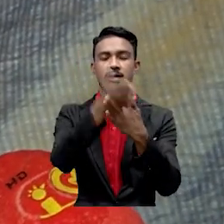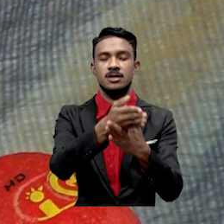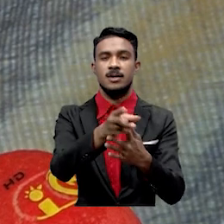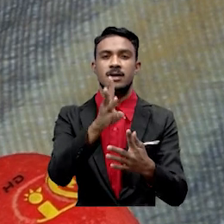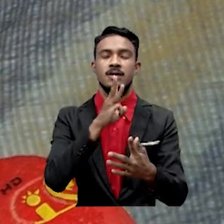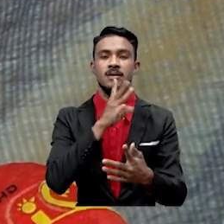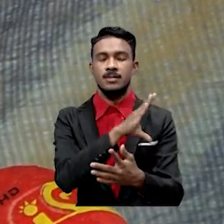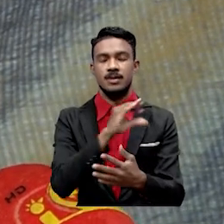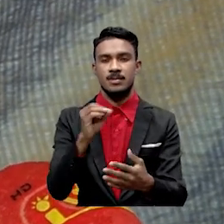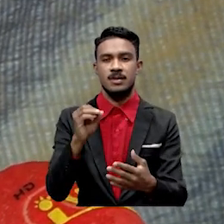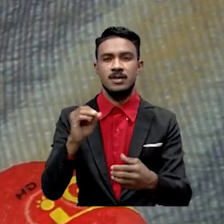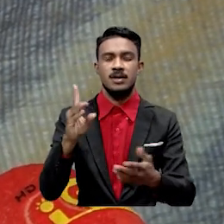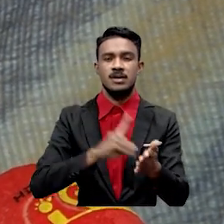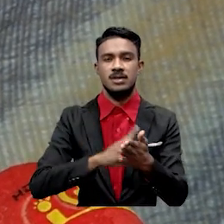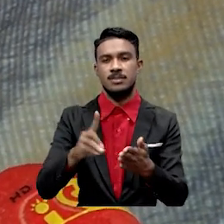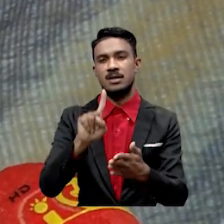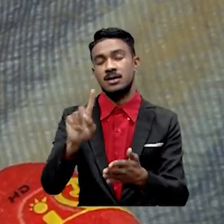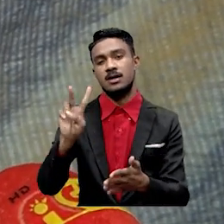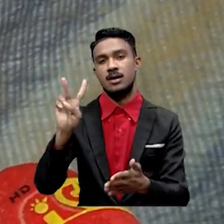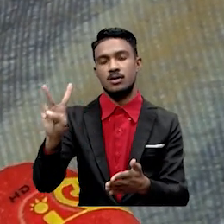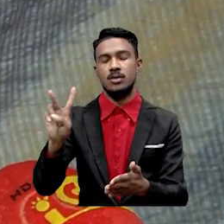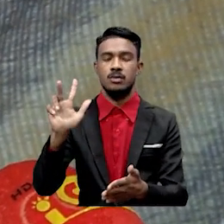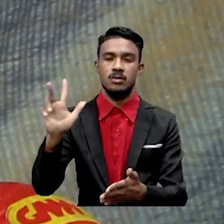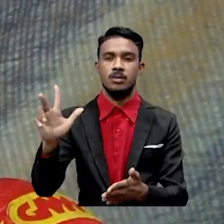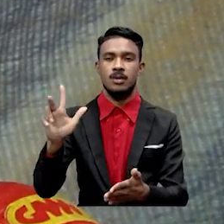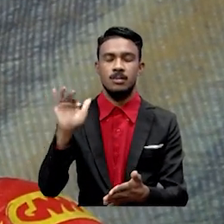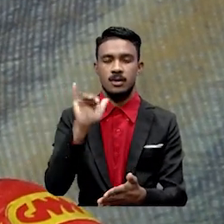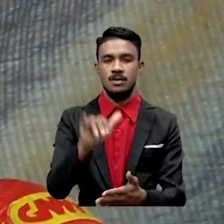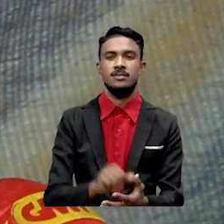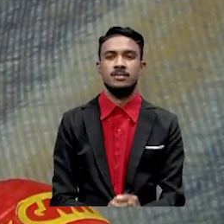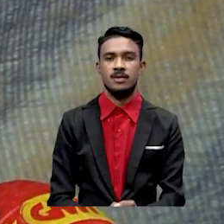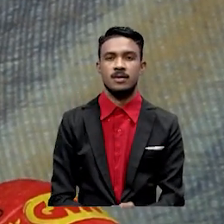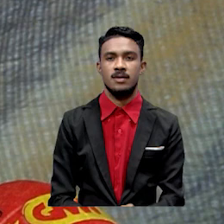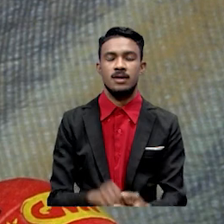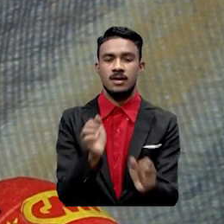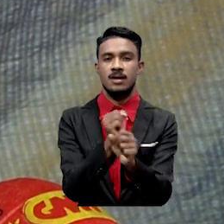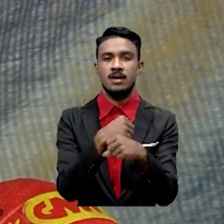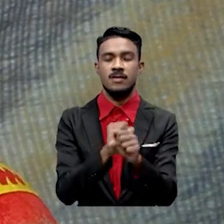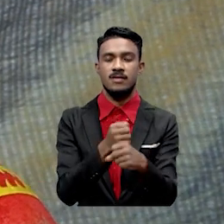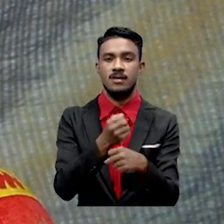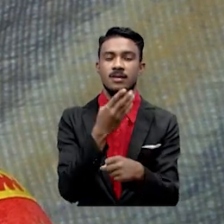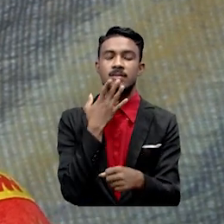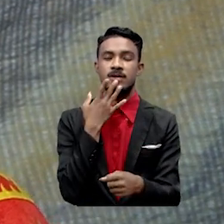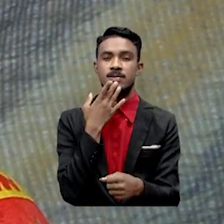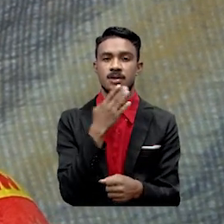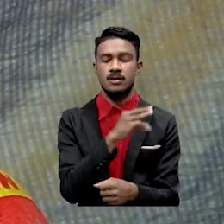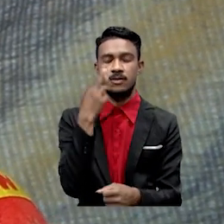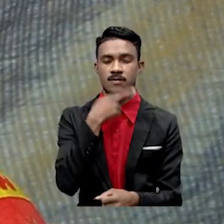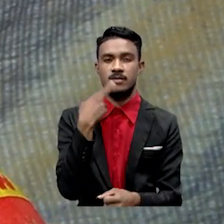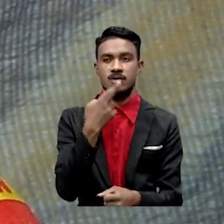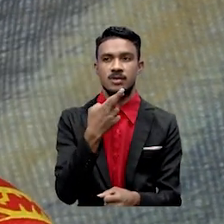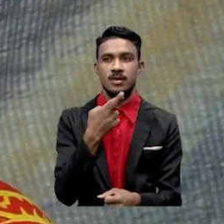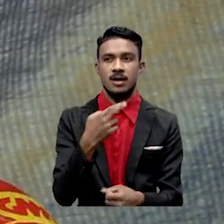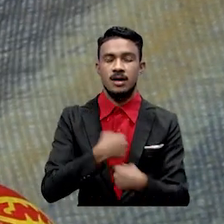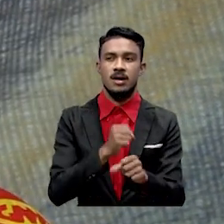sumala ida, rua, tolu, kata, kata, kafe, masmila, pos, wan, kama hala